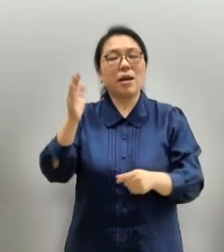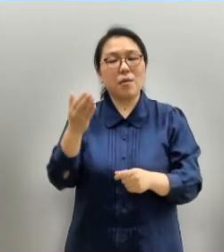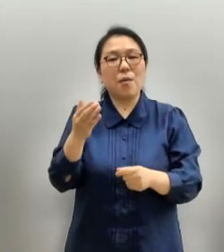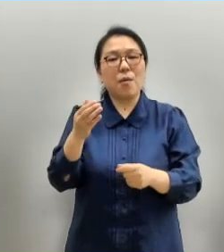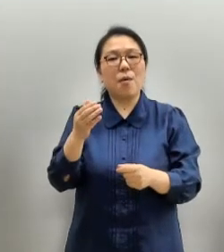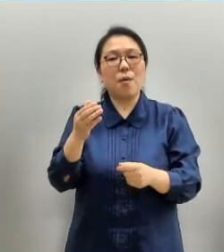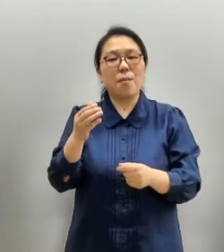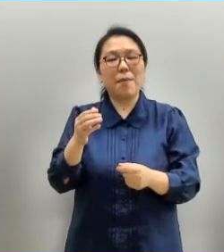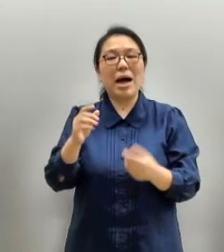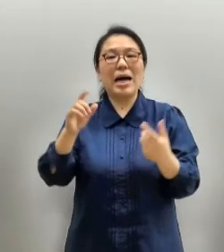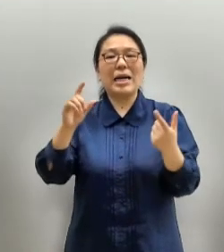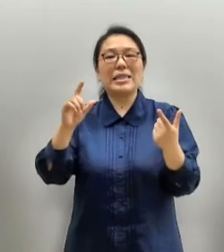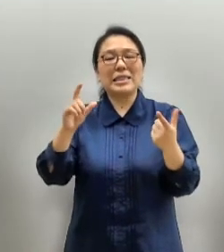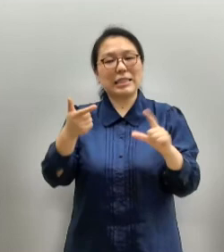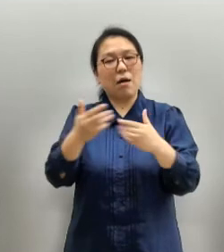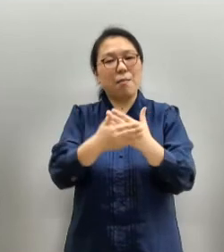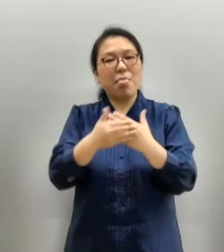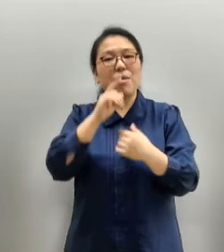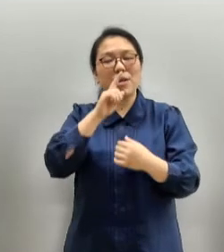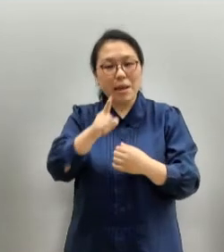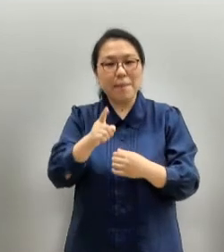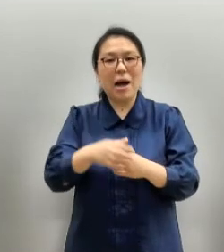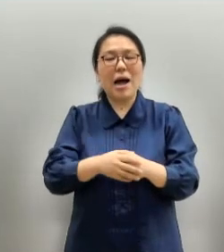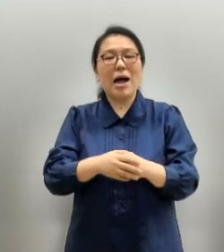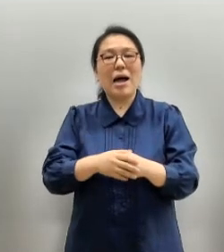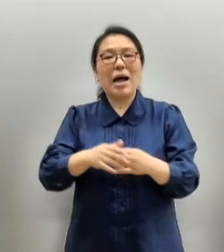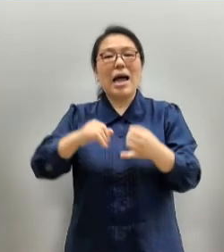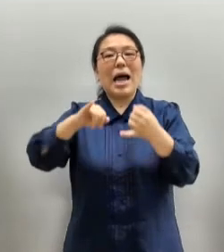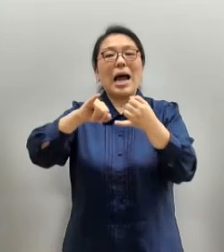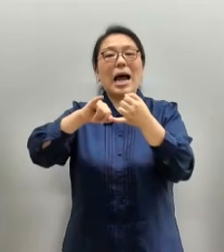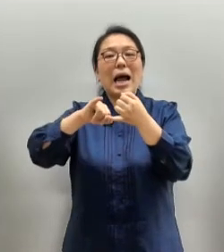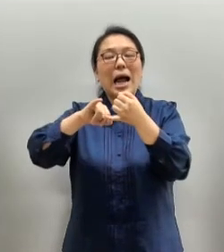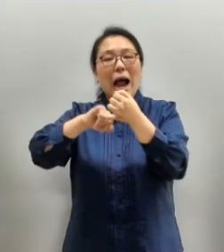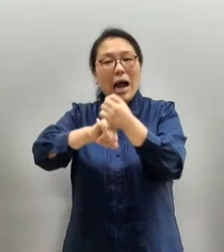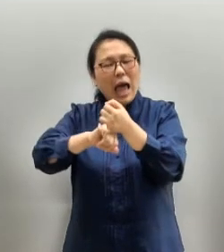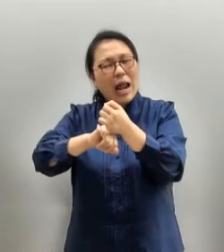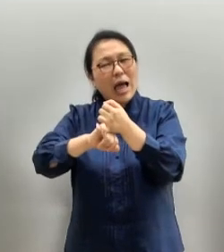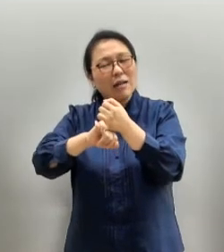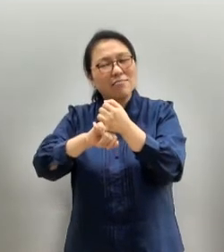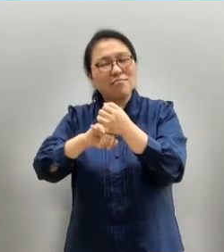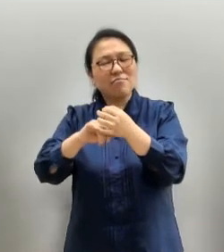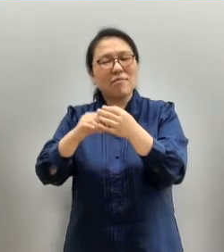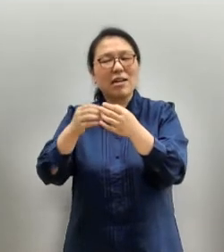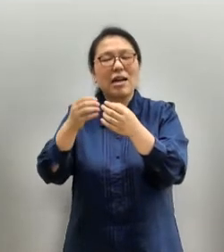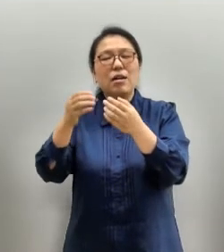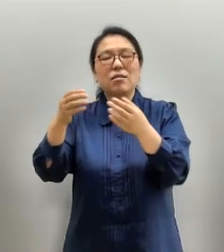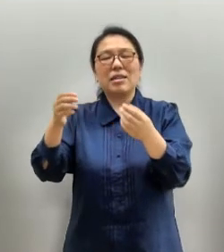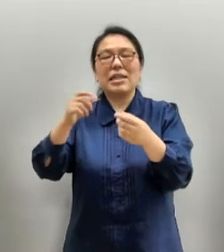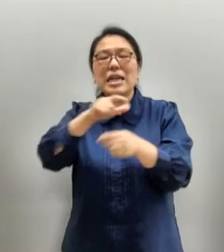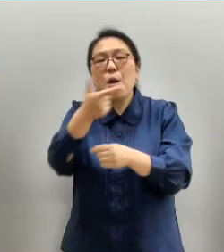これまで必ずしもですね、不特定多数の人が参加したイベントで起きたクラスターを